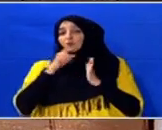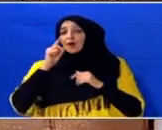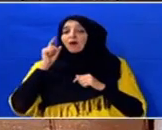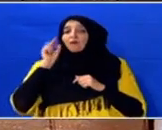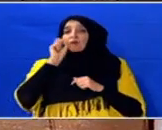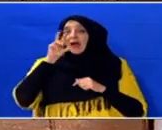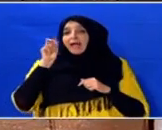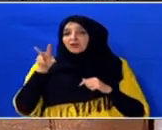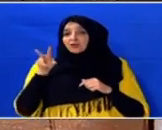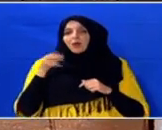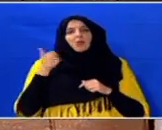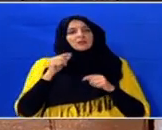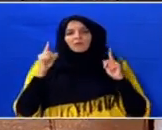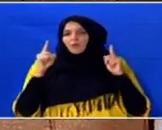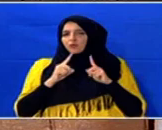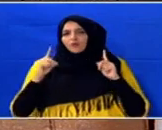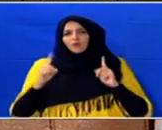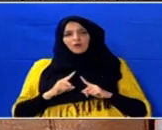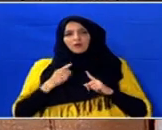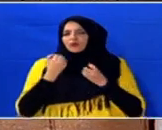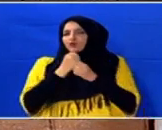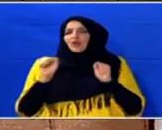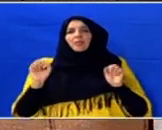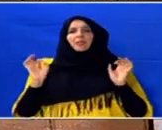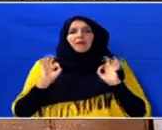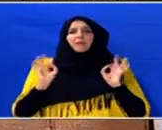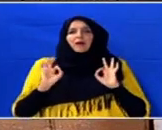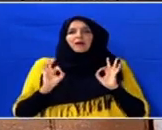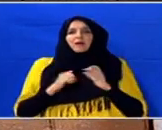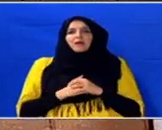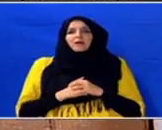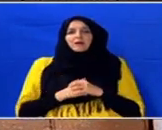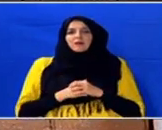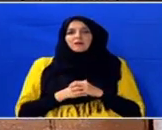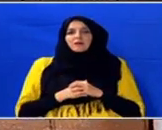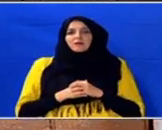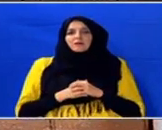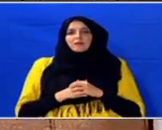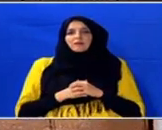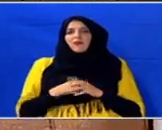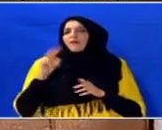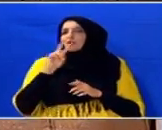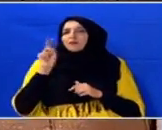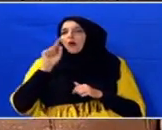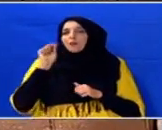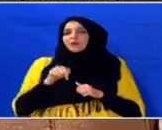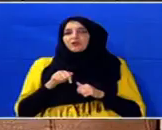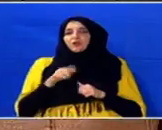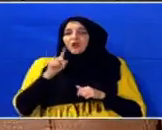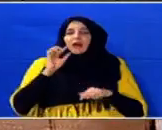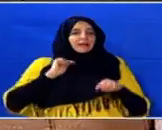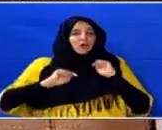كما قلنا في مسافة القصر فالحرج عنك مرفوع وقد سقطت عنك الجمعة وذمتك